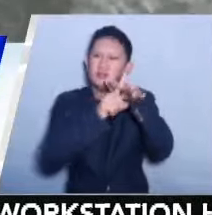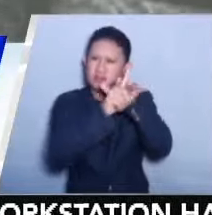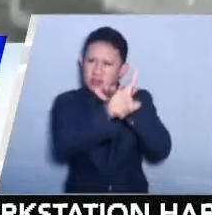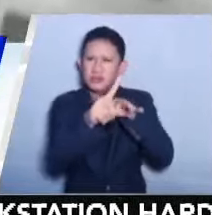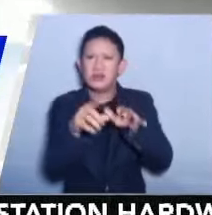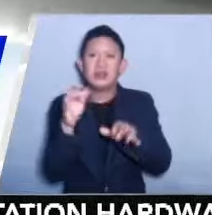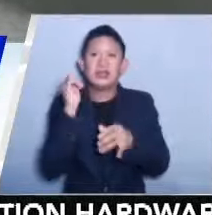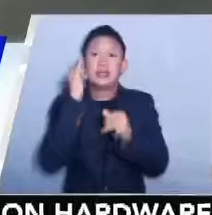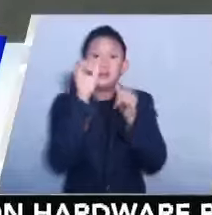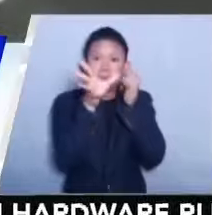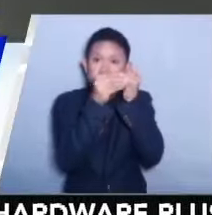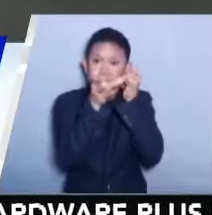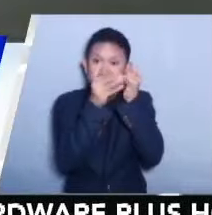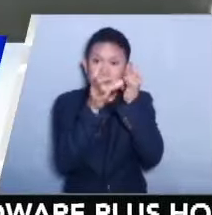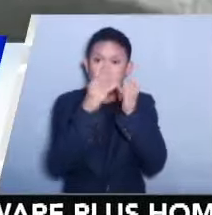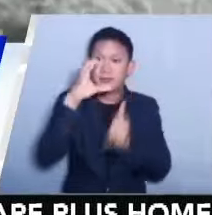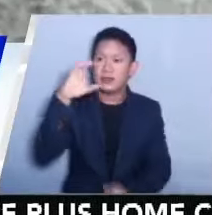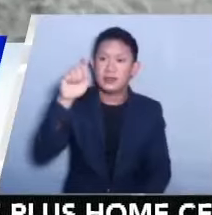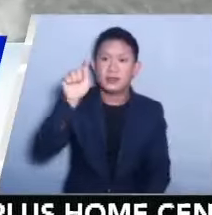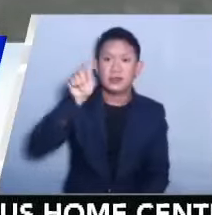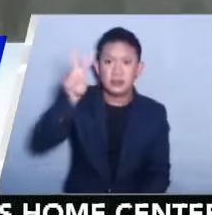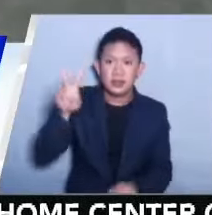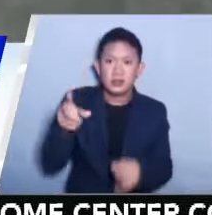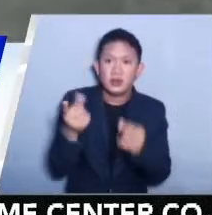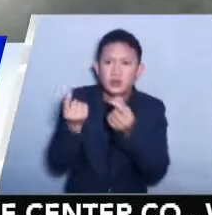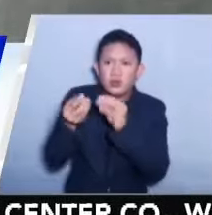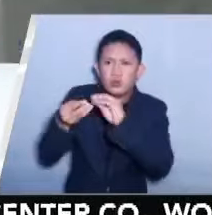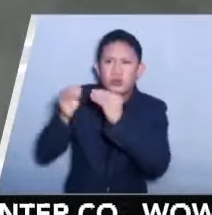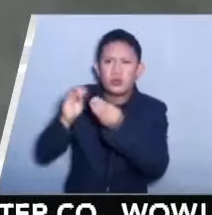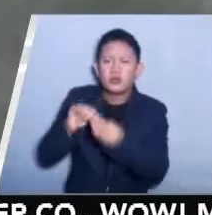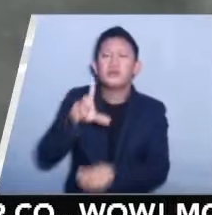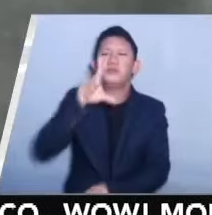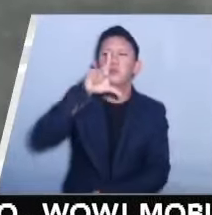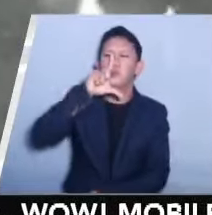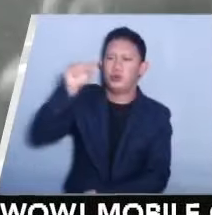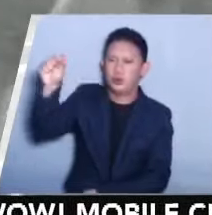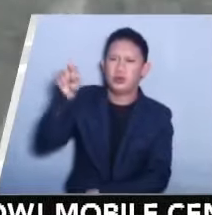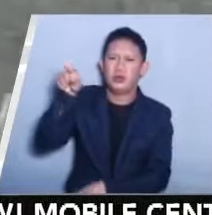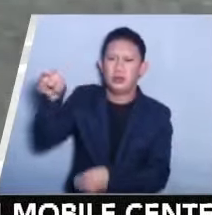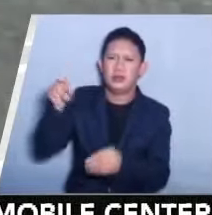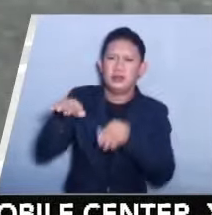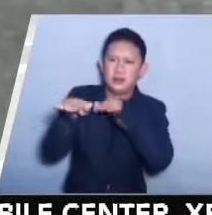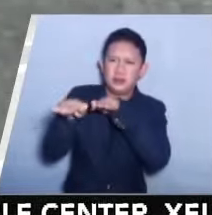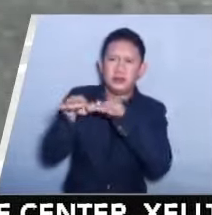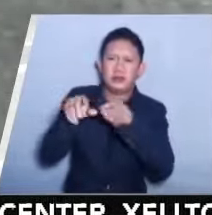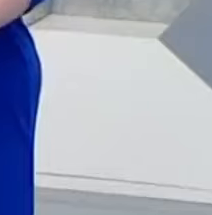number ng sasakyan para mag-report sa Traffic Investigation Office ng lungsod.